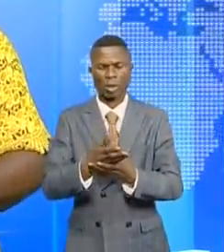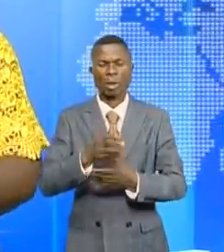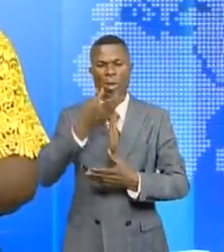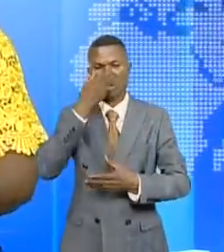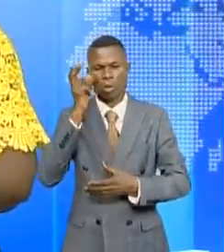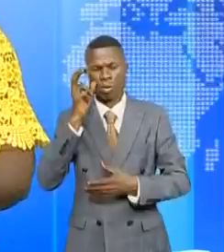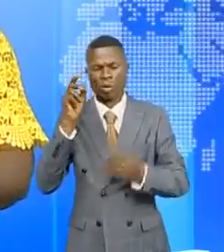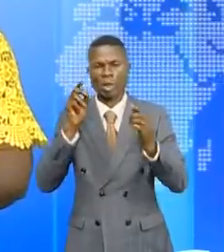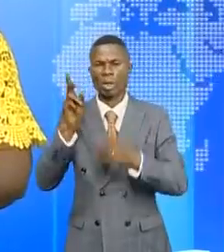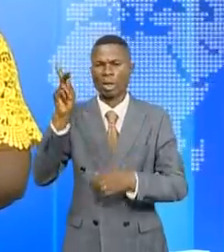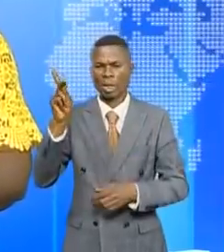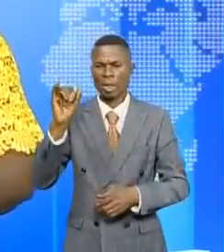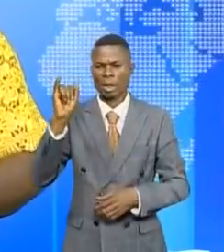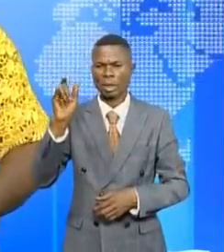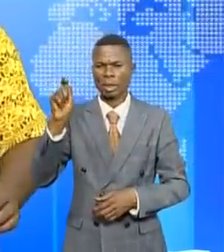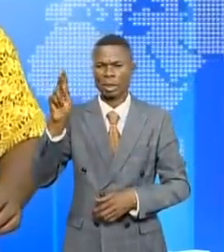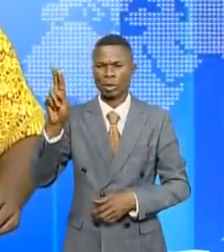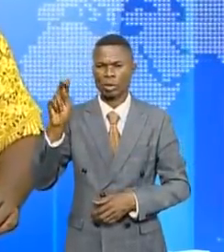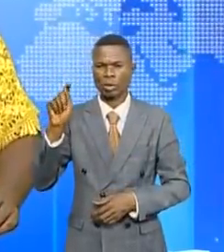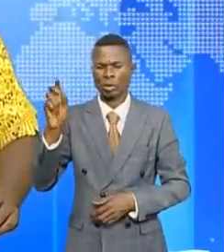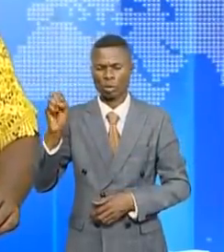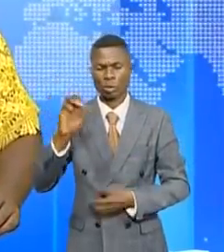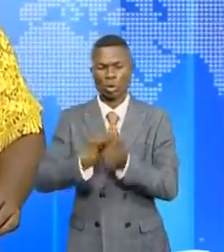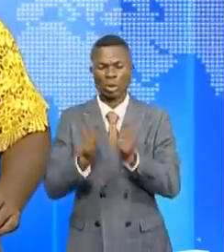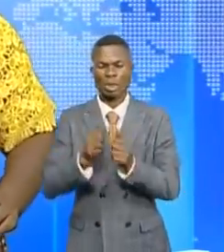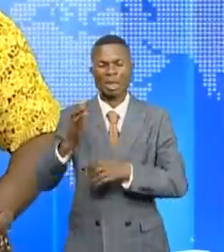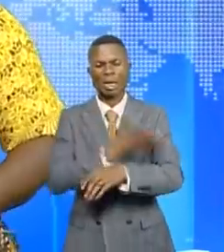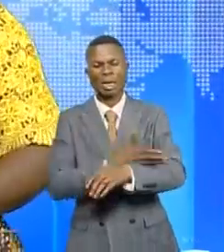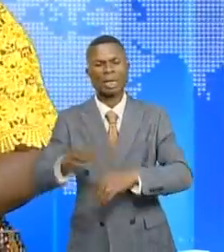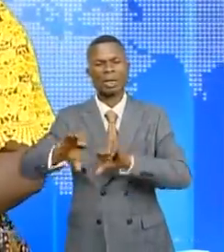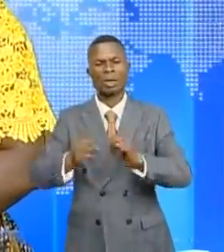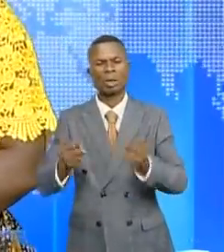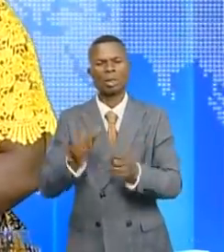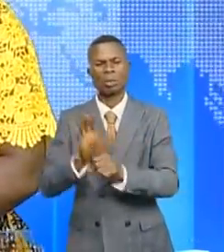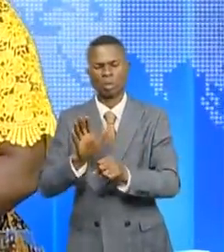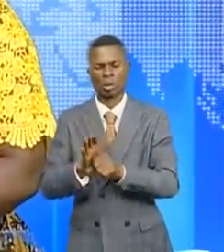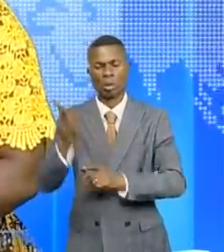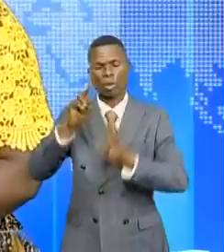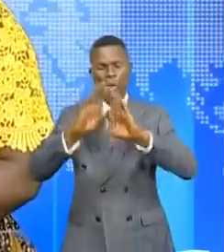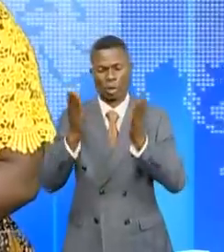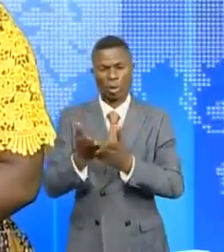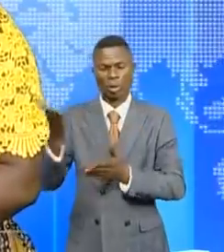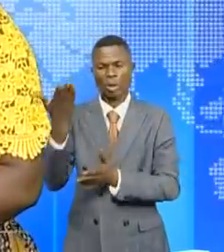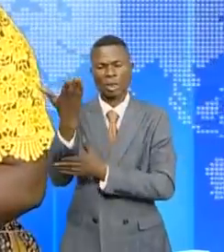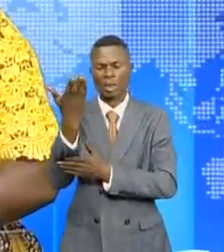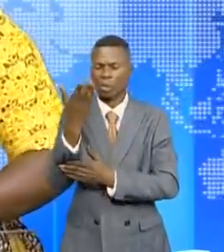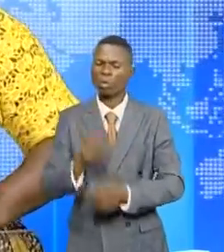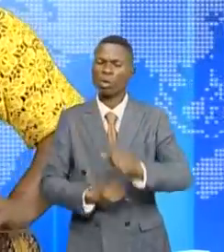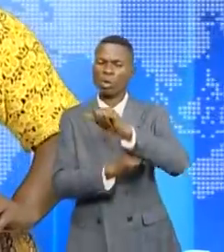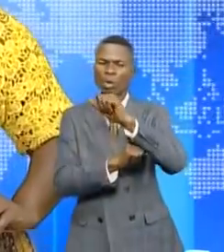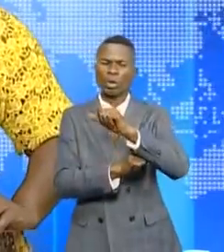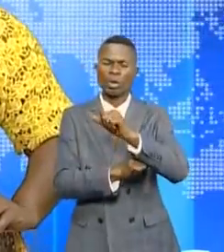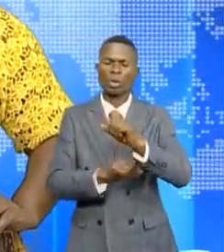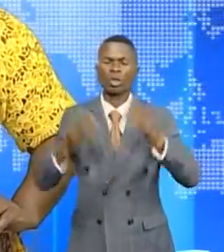Bukavu et Kitutu, se trouve dans un état de délabrement très avancé. La population de ces coins du pays lance un cri de détresse à